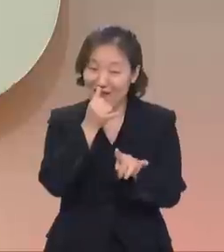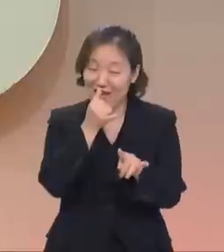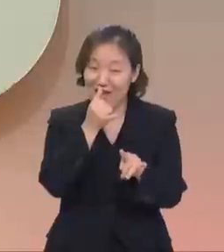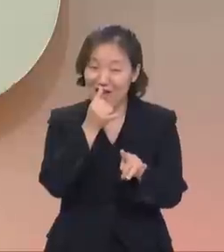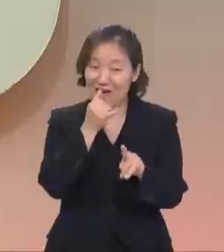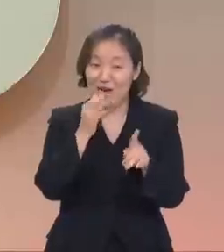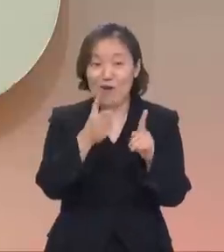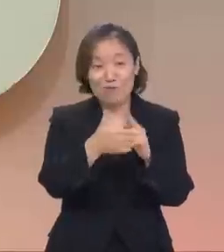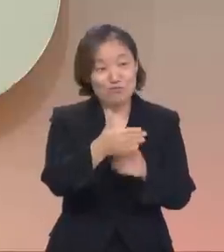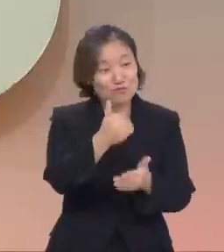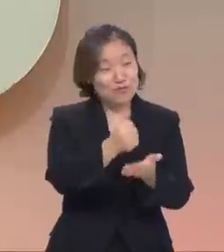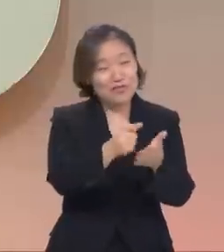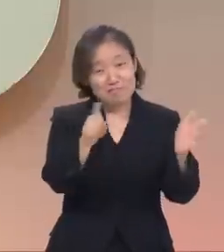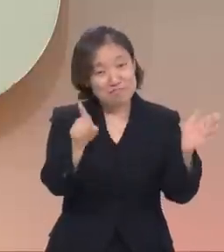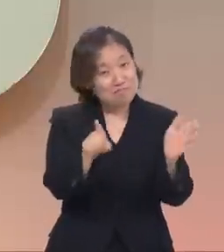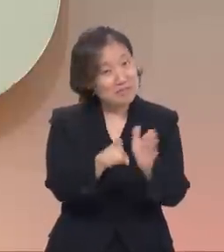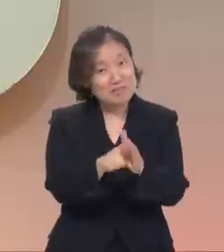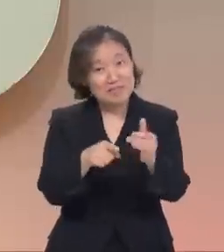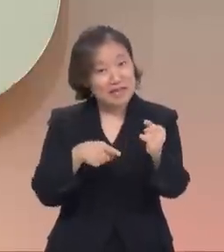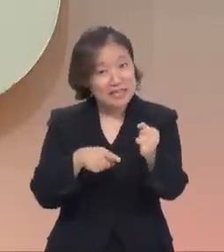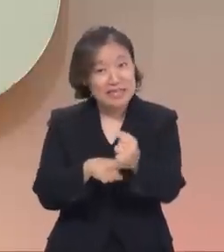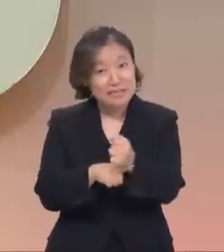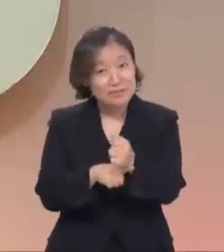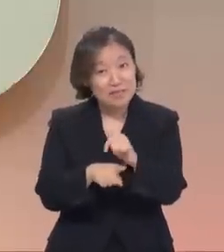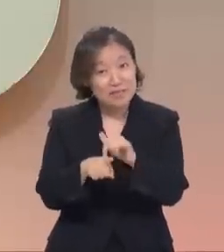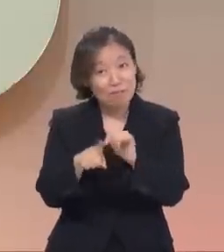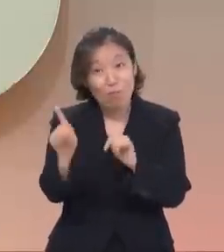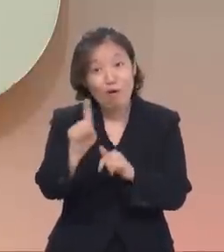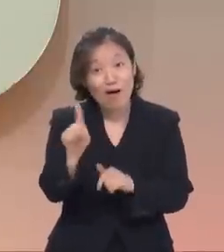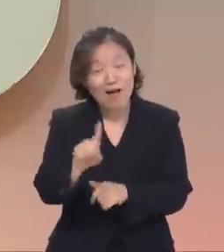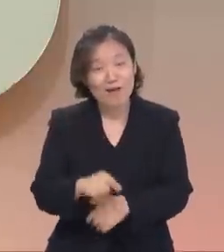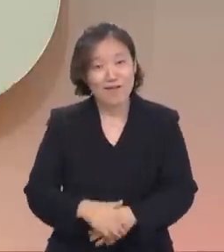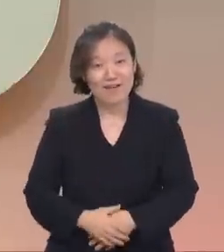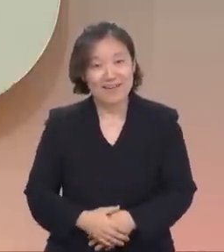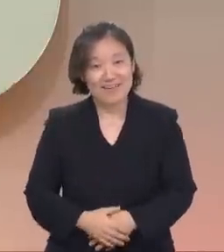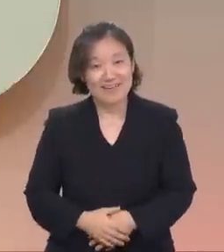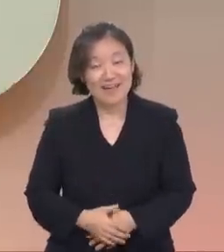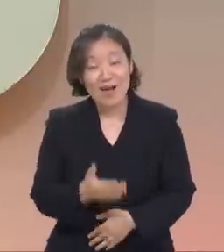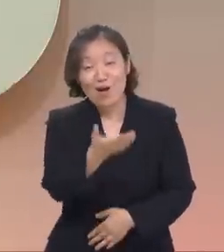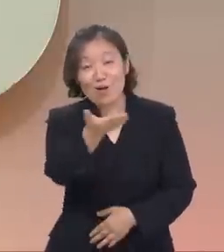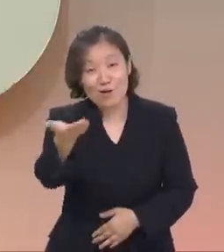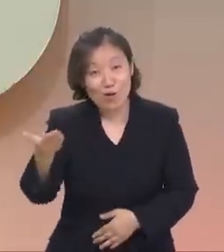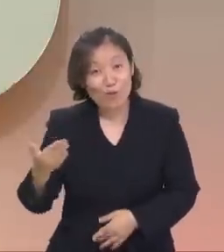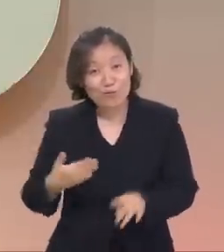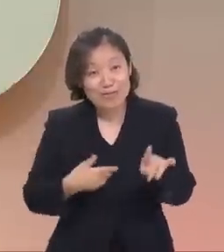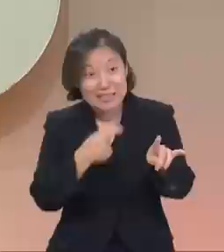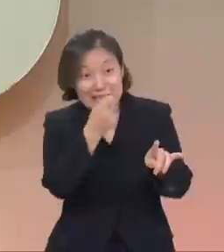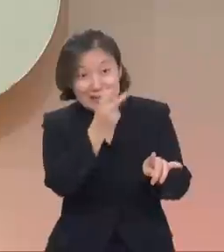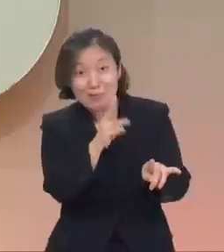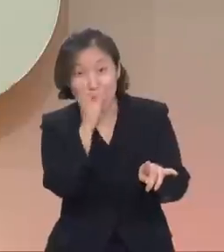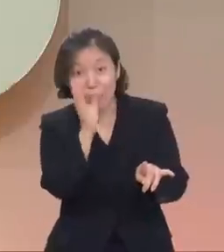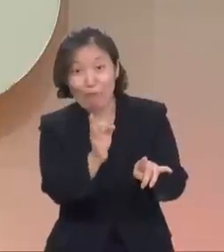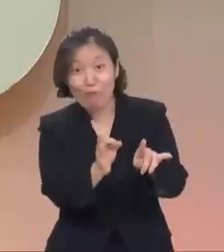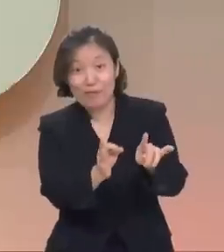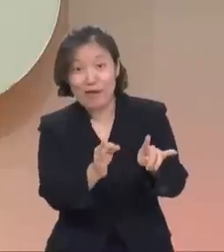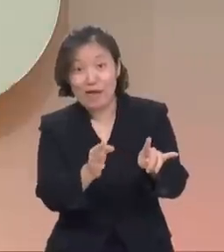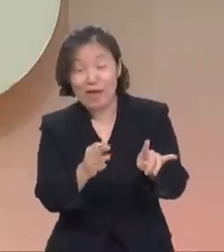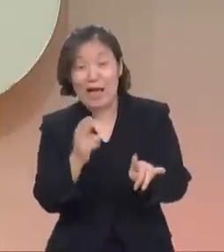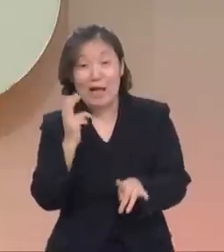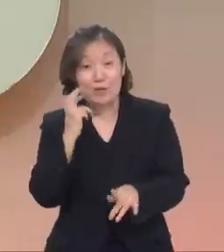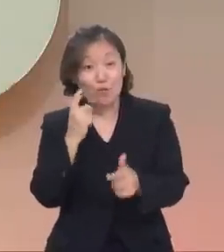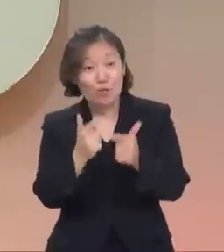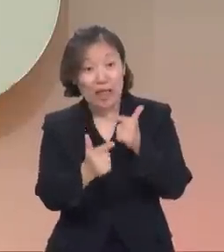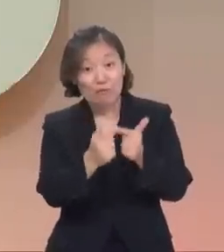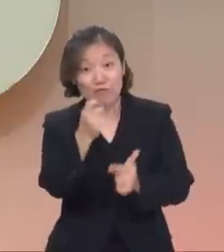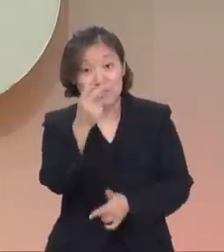건 과연 어떤 의미일까요 솔직히 얘기해서 여러분들이 소나무 보고 계시는 여러분들도 한번 스스로에게